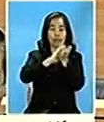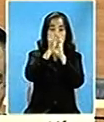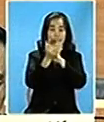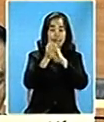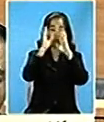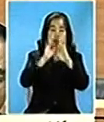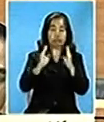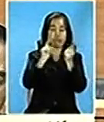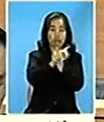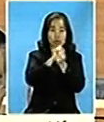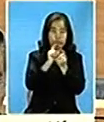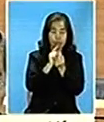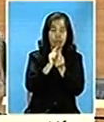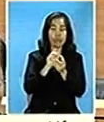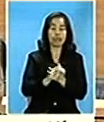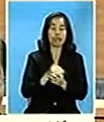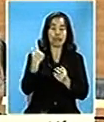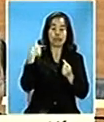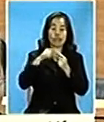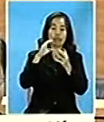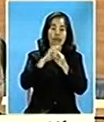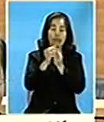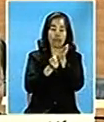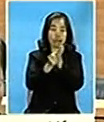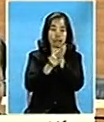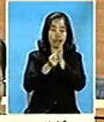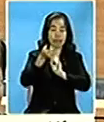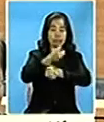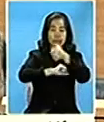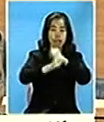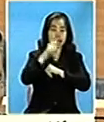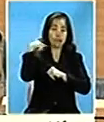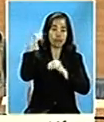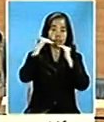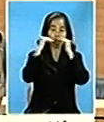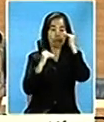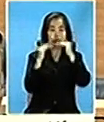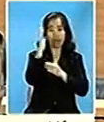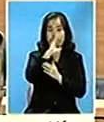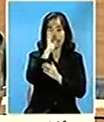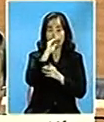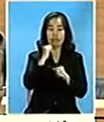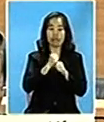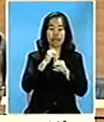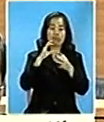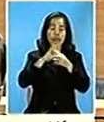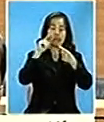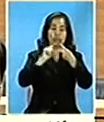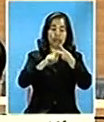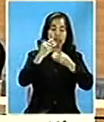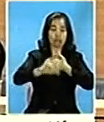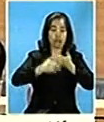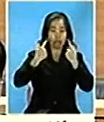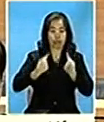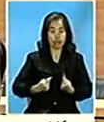ฒนธรรมเพื่อให้เอื้อต่อการขจัดการเลือกปฏิบัติต่อสตรีและการปราบปรามการลักลอบค้านะคะค้ามนุษย์นั่น